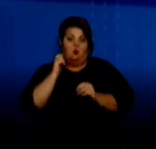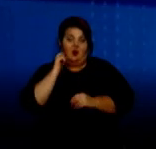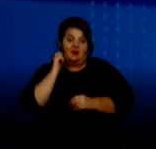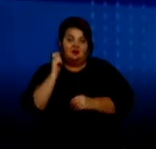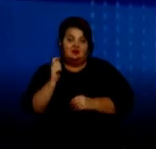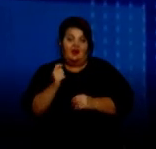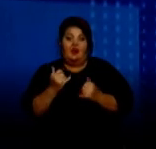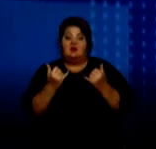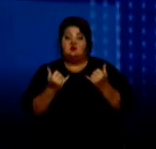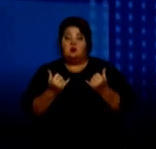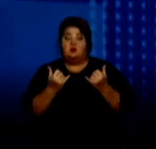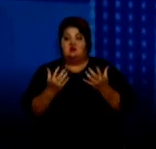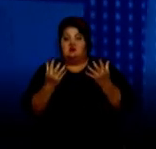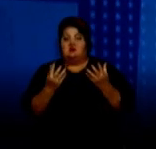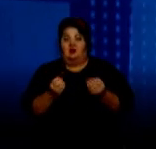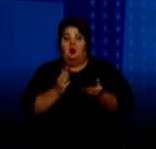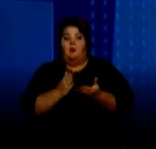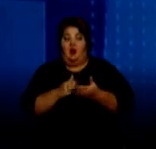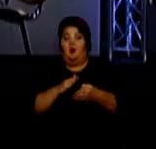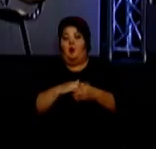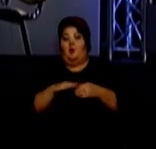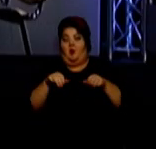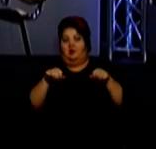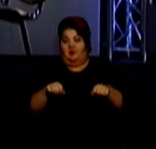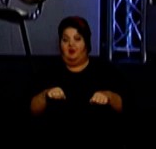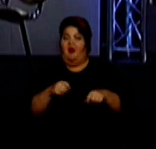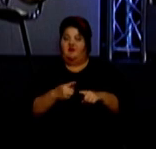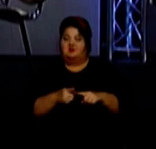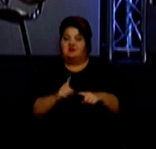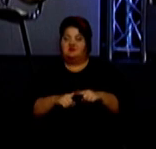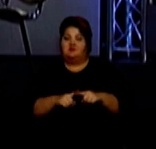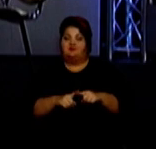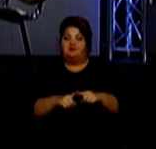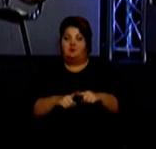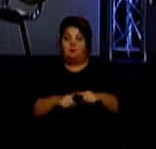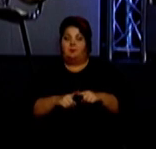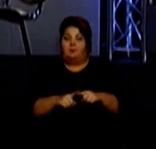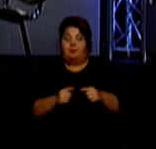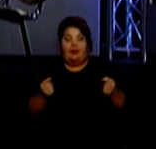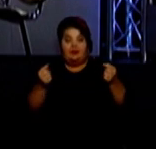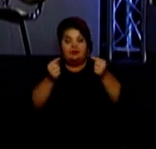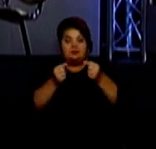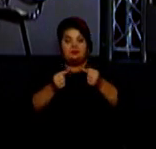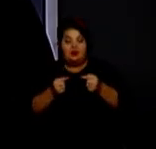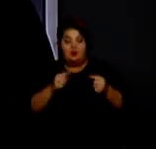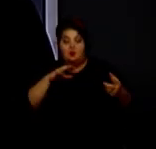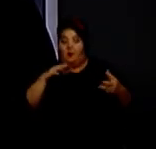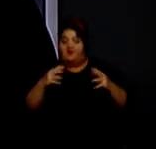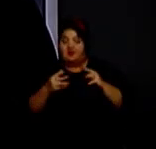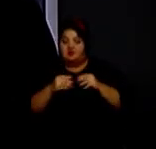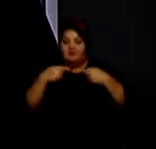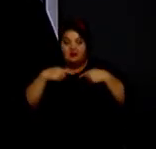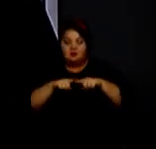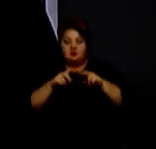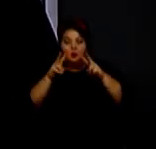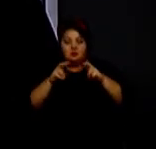день виявляється, що ми маємо повне право на це. Згідно із висновками технічного обстеження будівлі, територія,